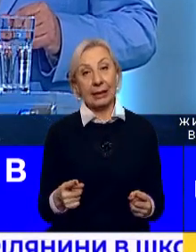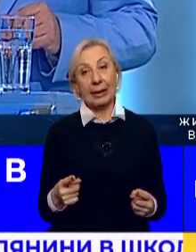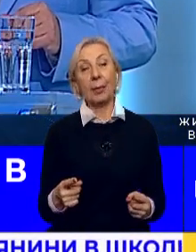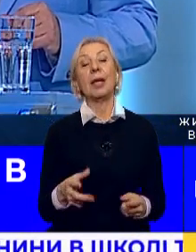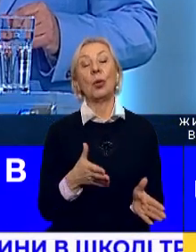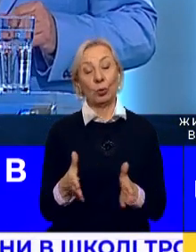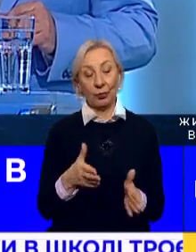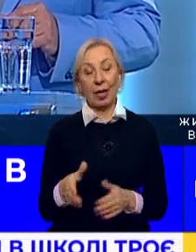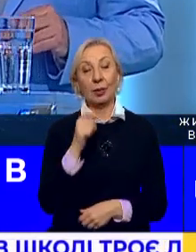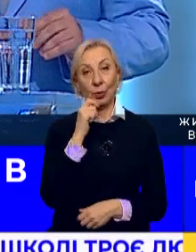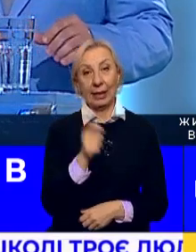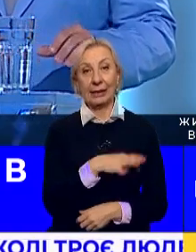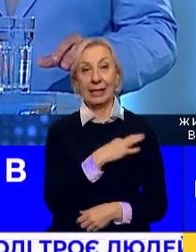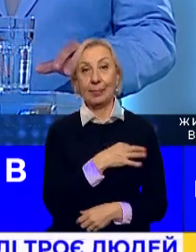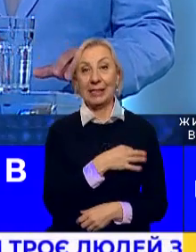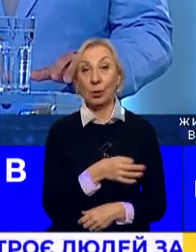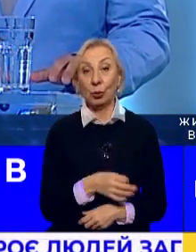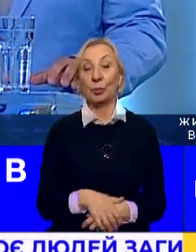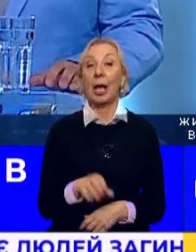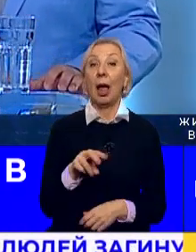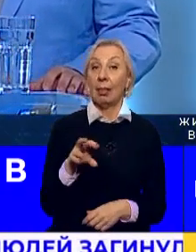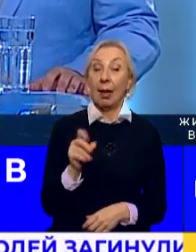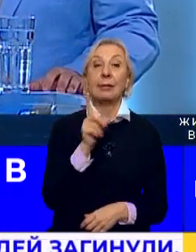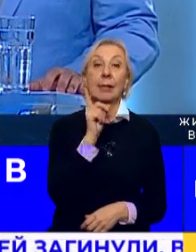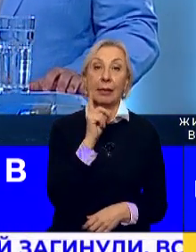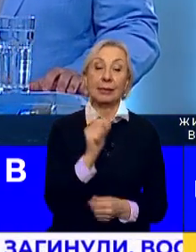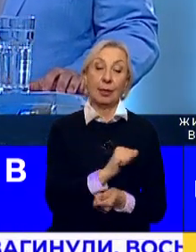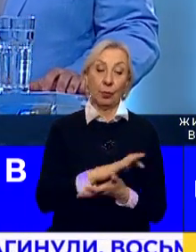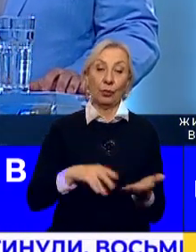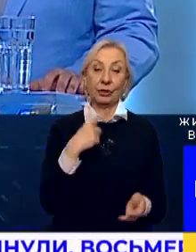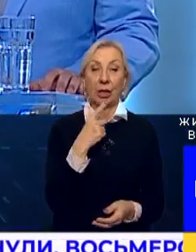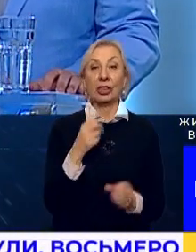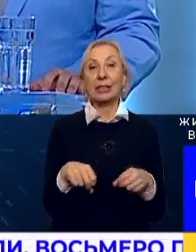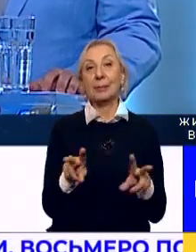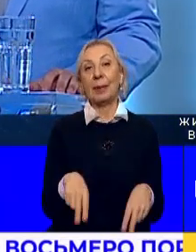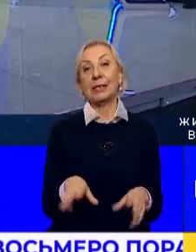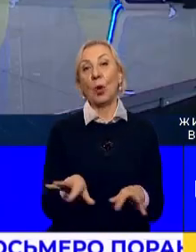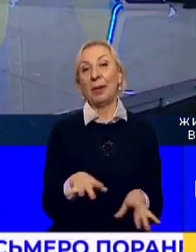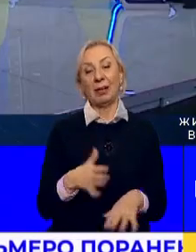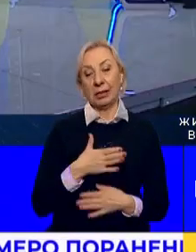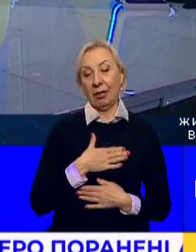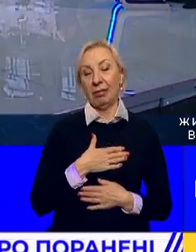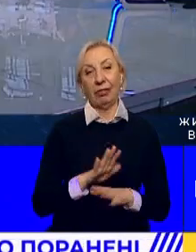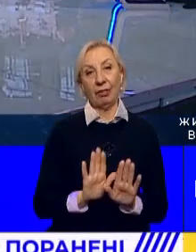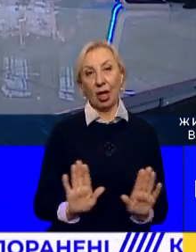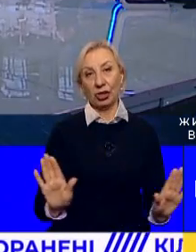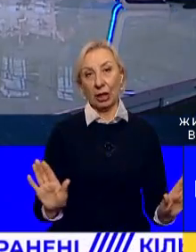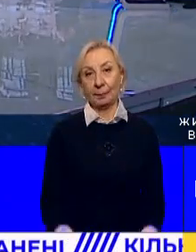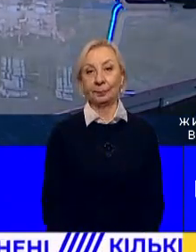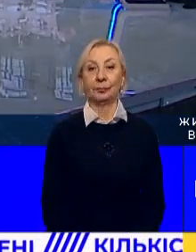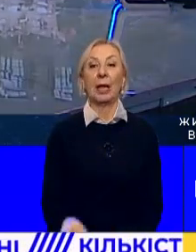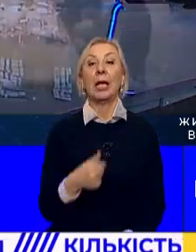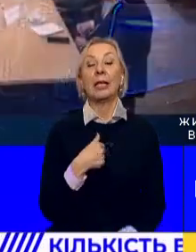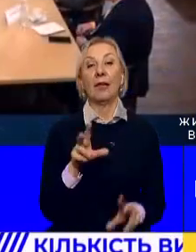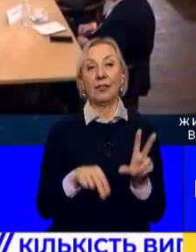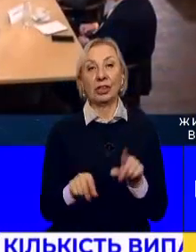українські спецслужби. Та попри це Володимир Зеленський продовжує стверджувати, спецоперація не наша. Я вважаю,